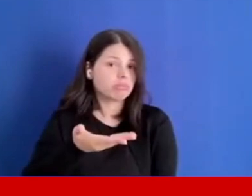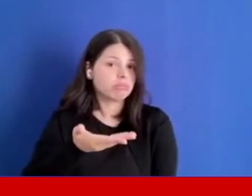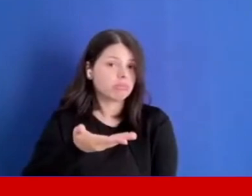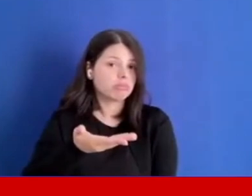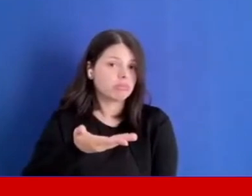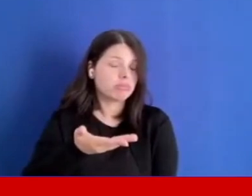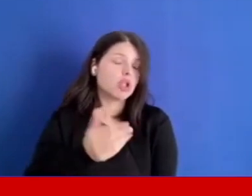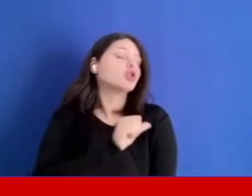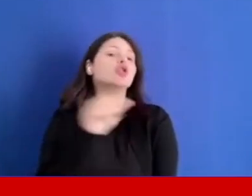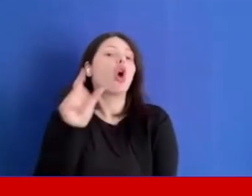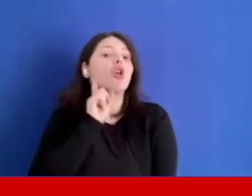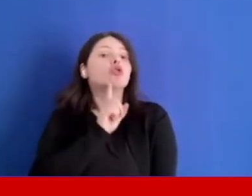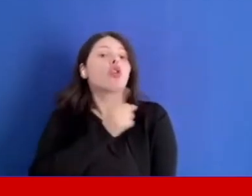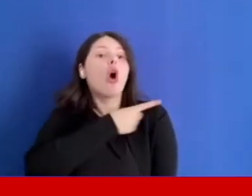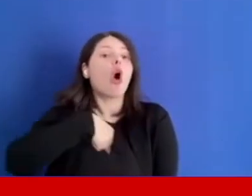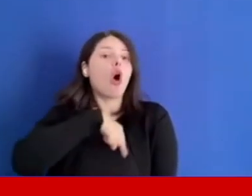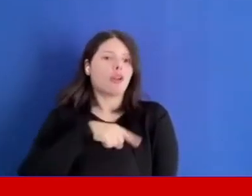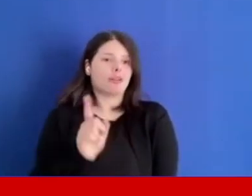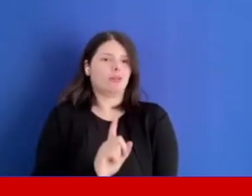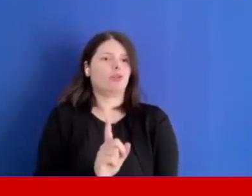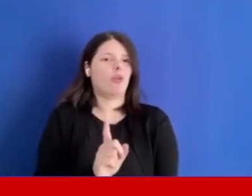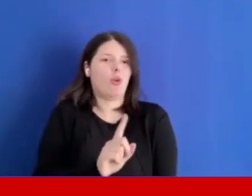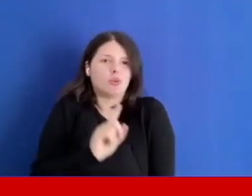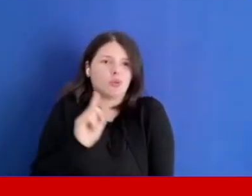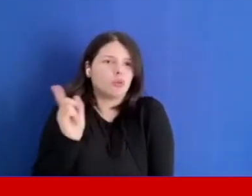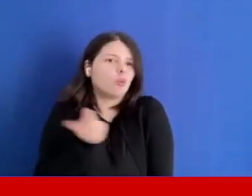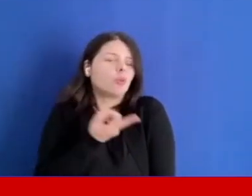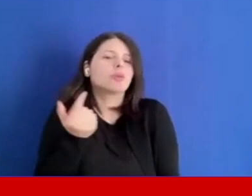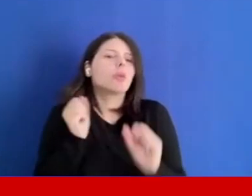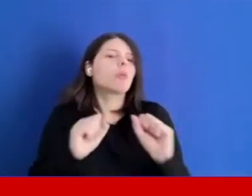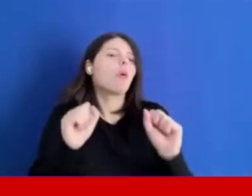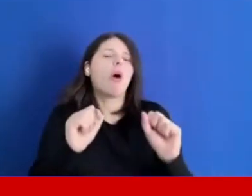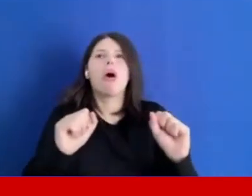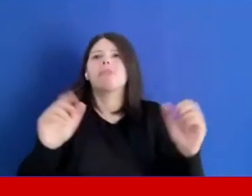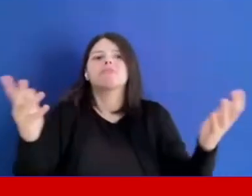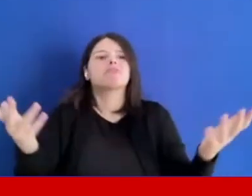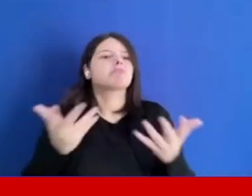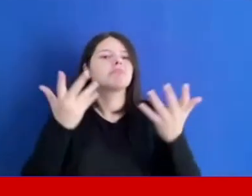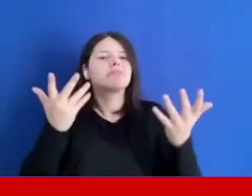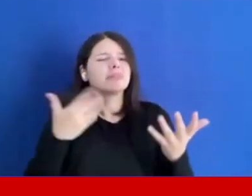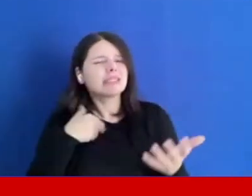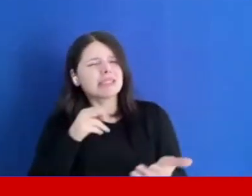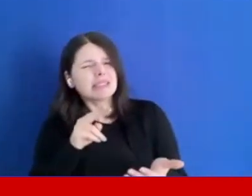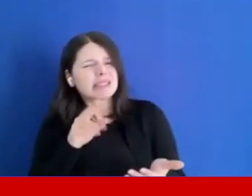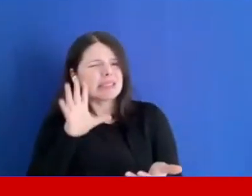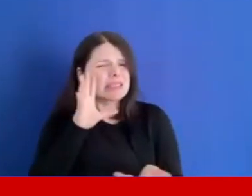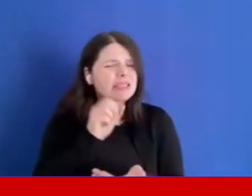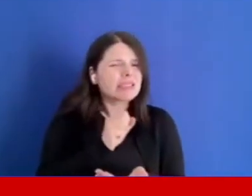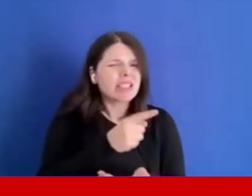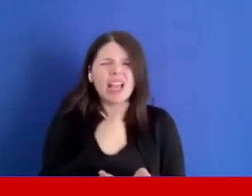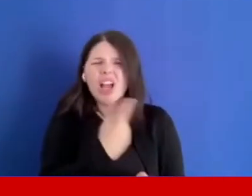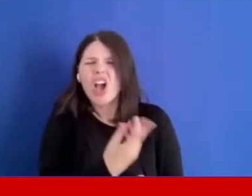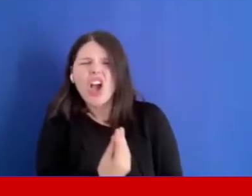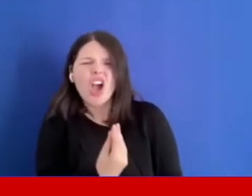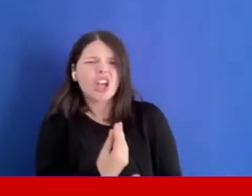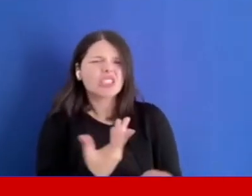Non solo noi sordi, ma tutti, perché magari a volte avete cercato di capire, ma che cosa ha detto? Non avete